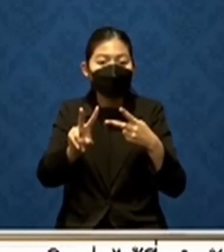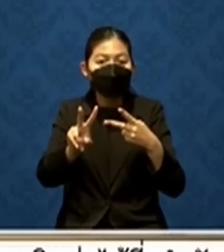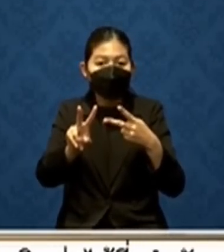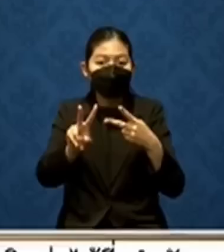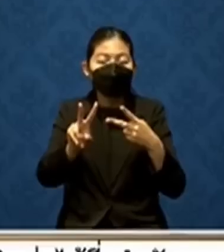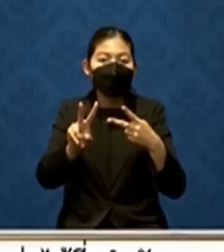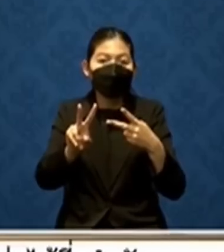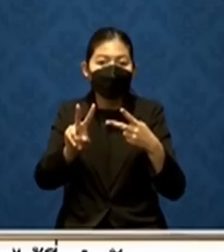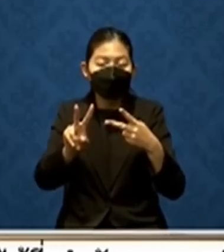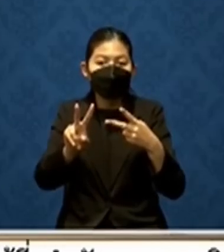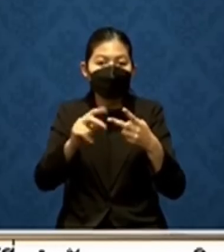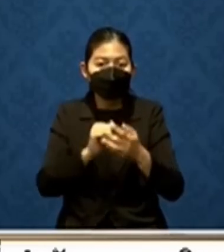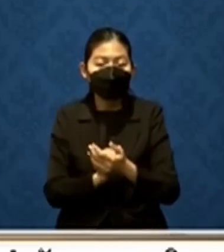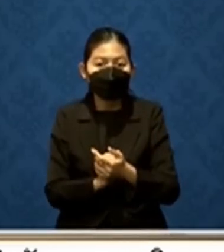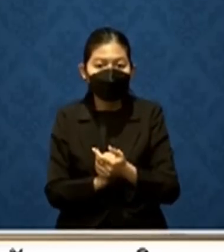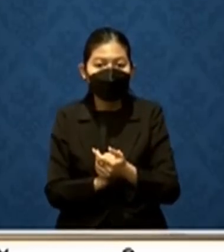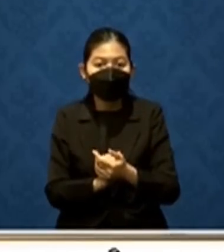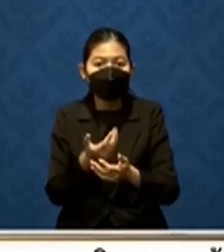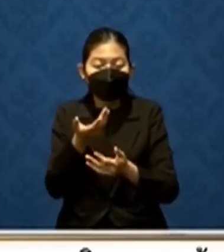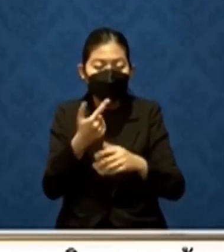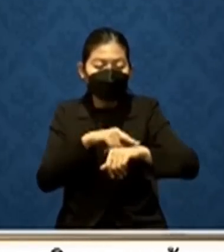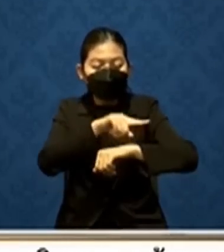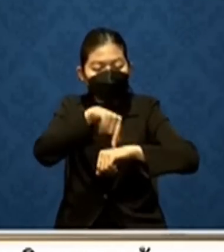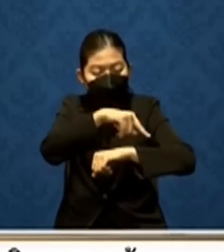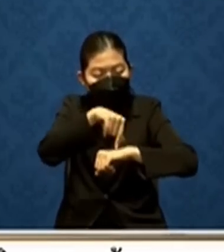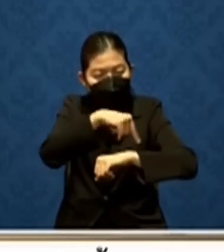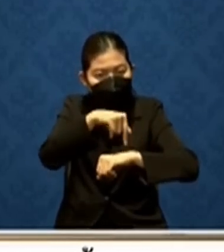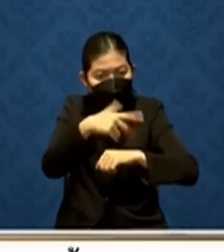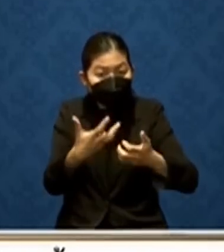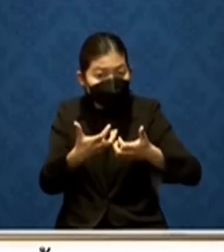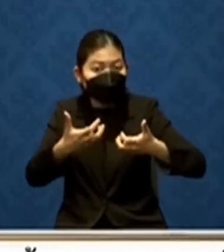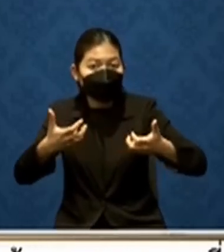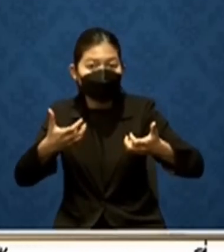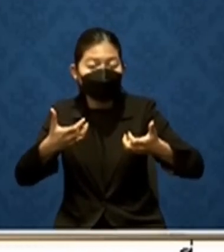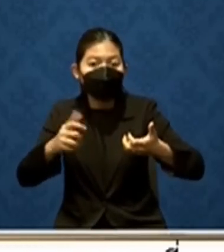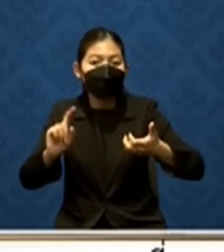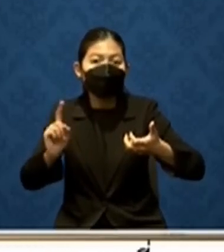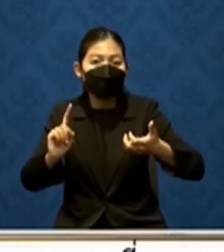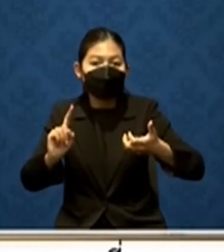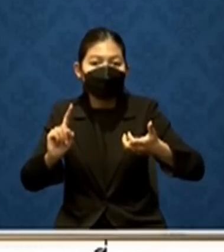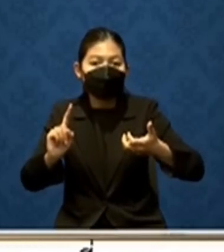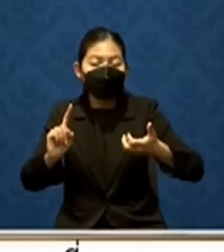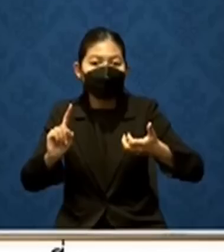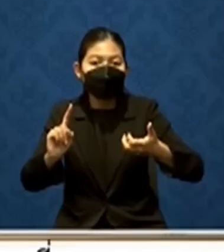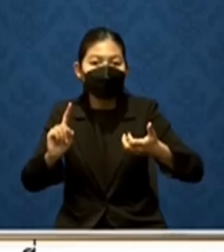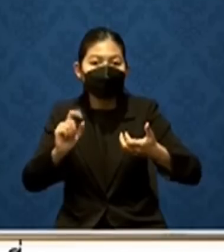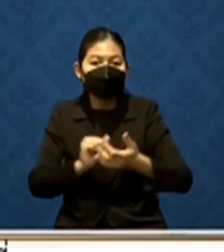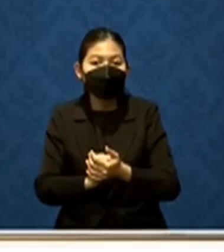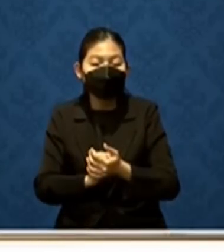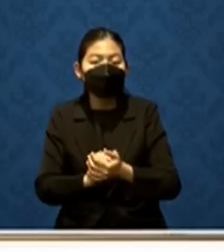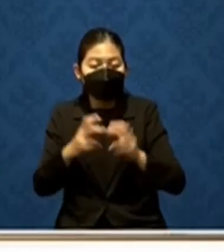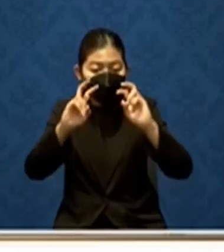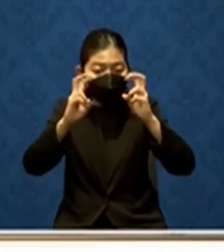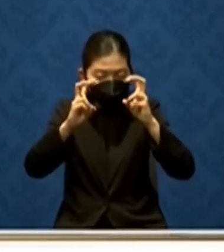เป็นส่วนที่ผมจะต้องขออนุญาตธรรมทานใช้เวลาอีกส่วนหนึ่งเพื่อนำยติมา